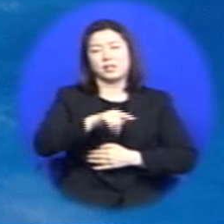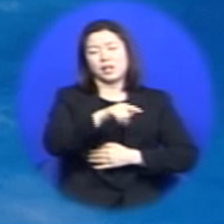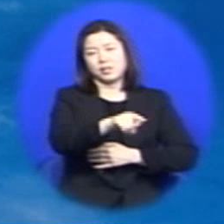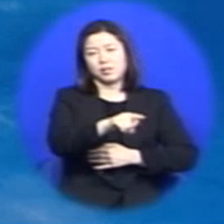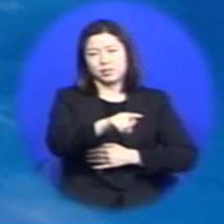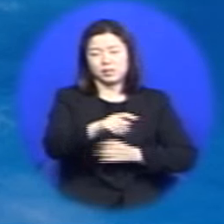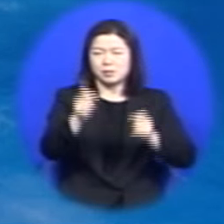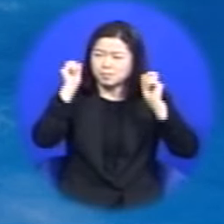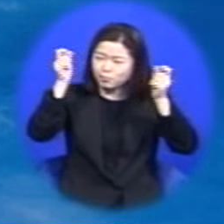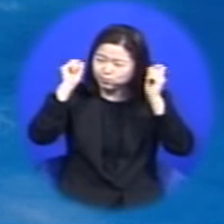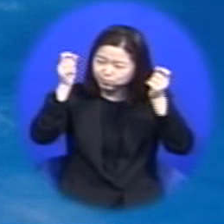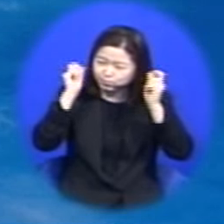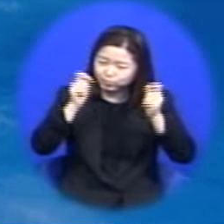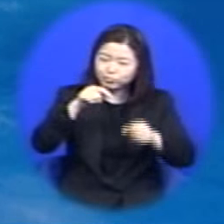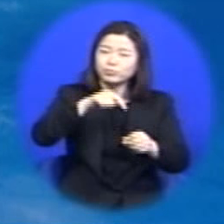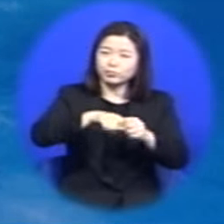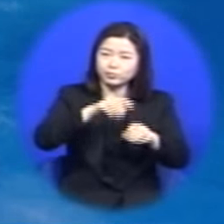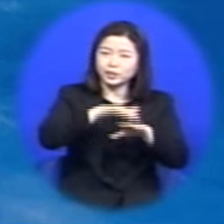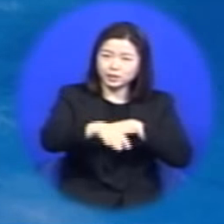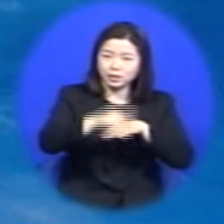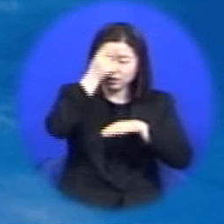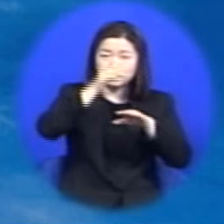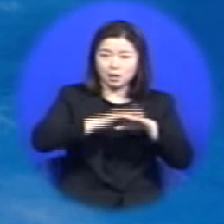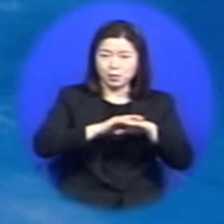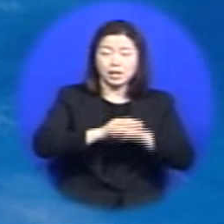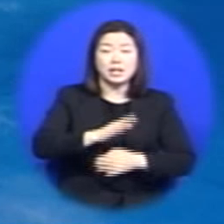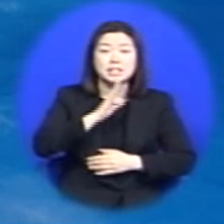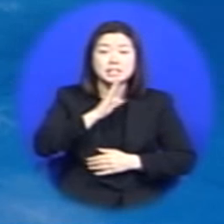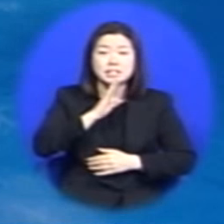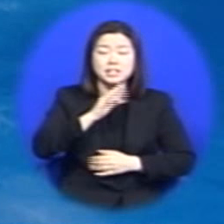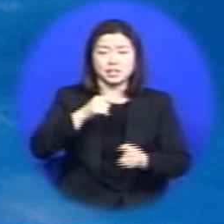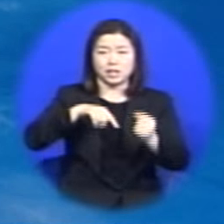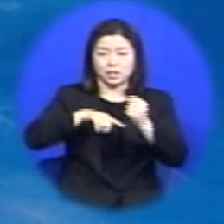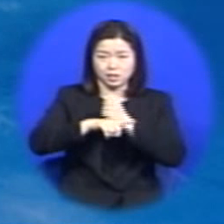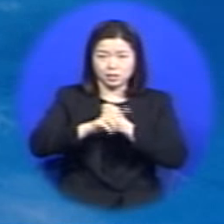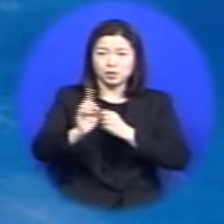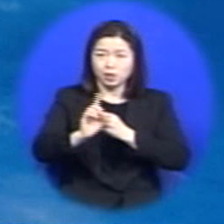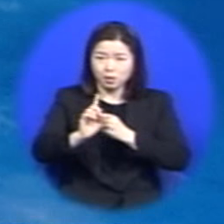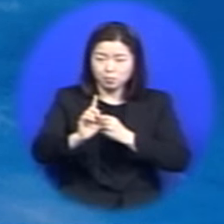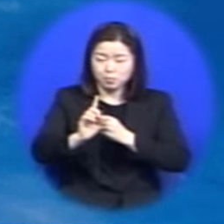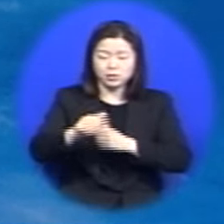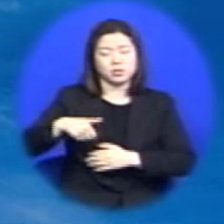개념이죠. 진짜 예배가 뭔지를 아직도 이해를 못하시는 분이죠.